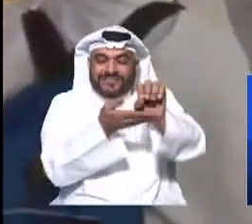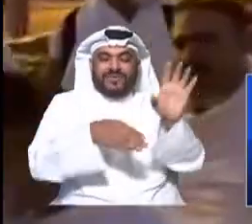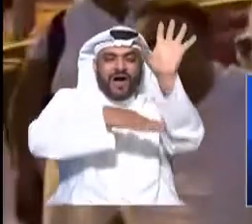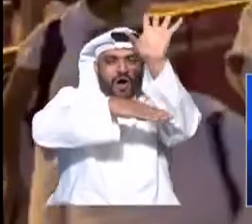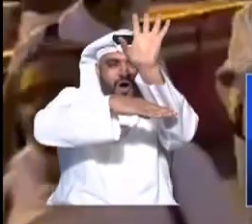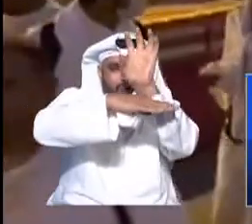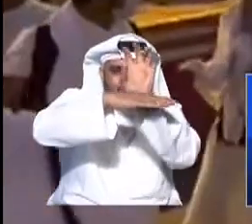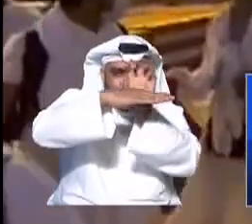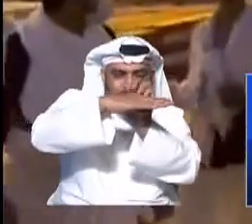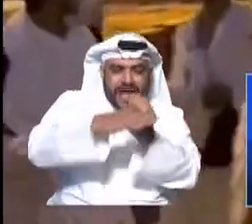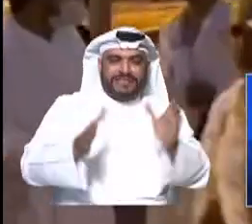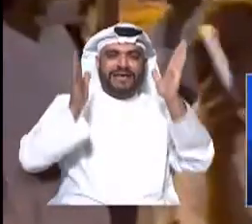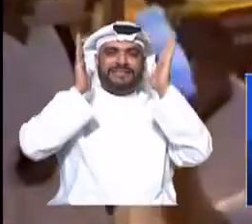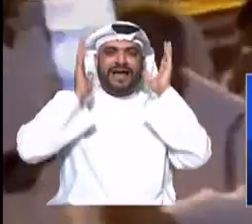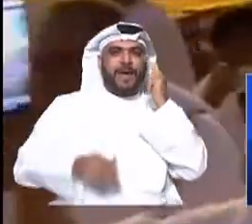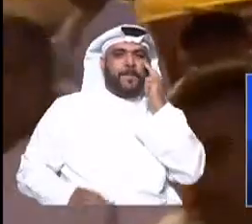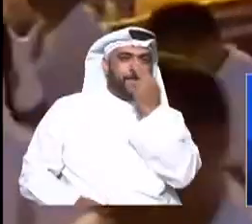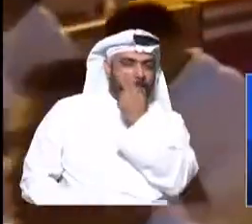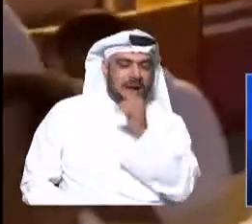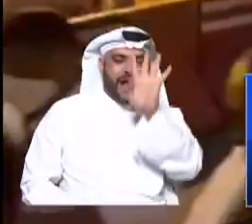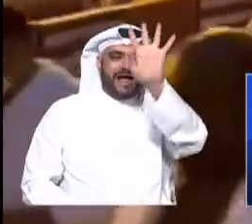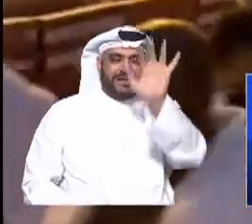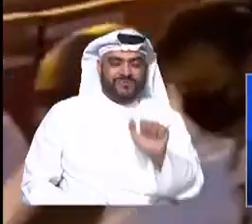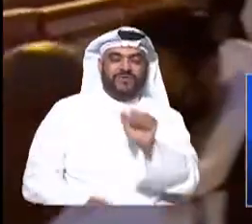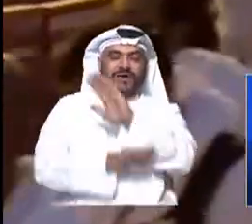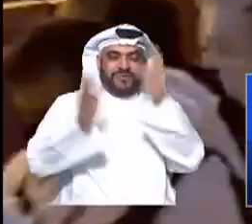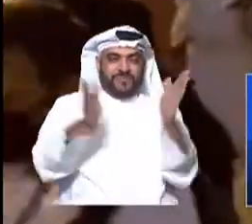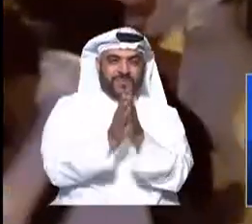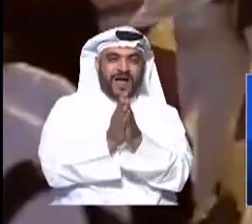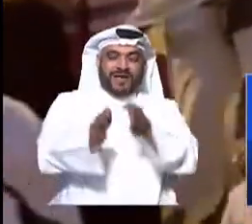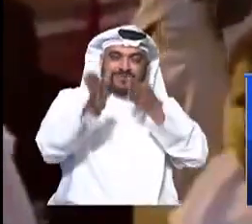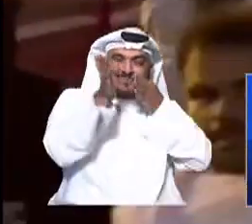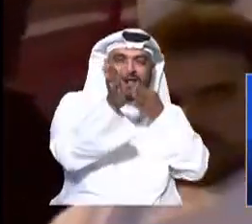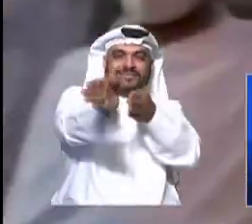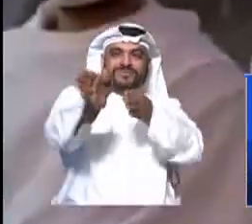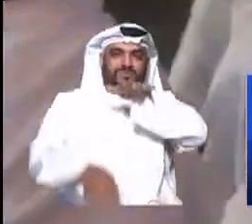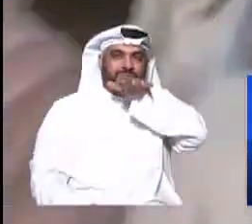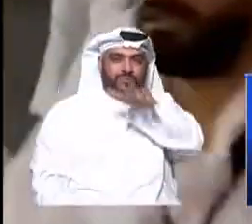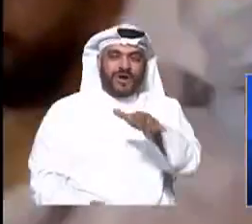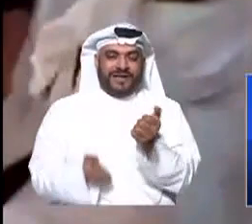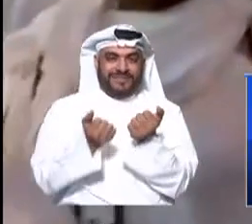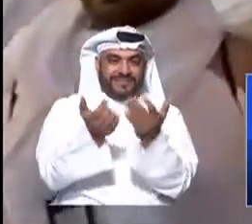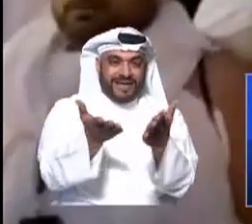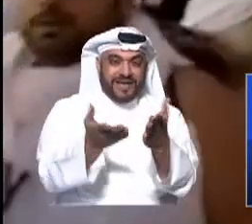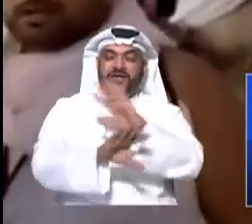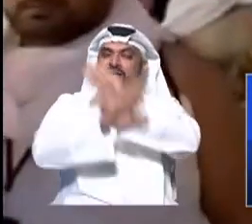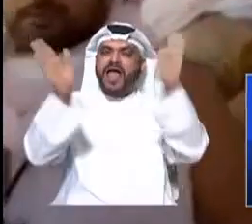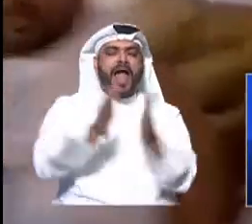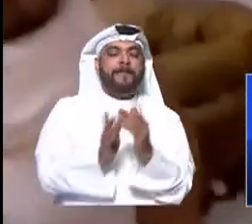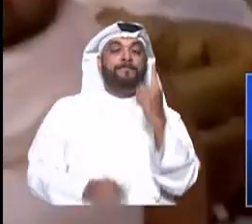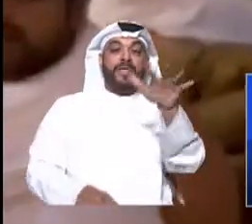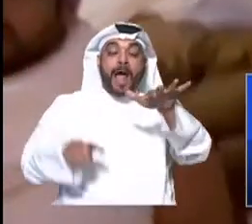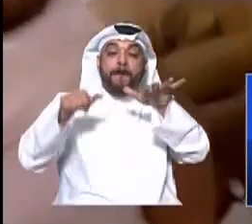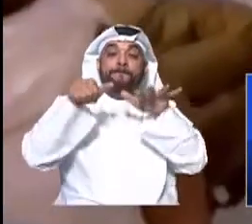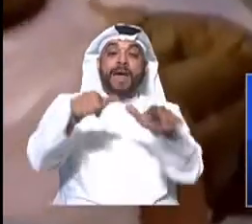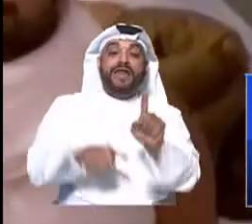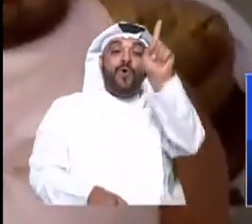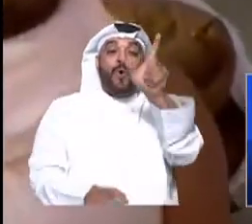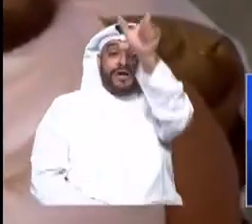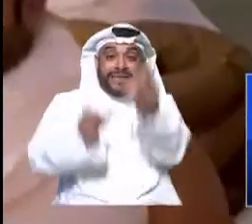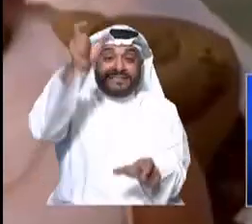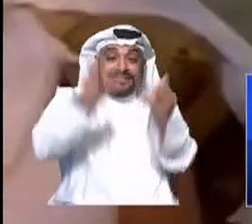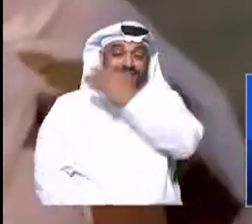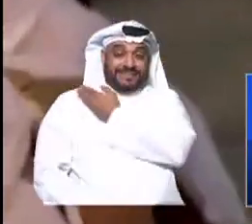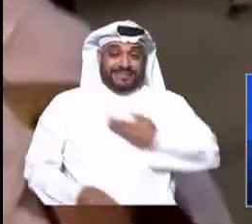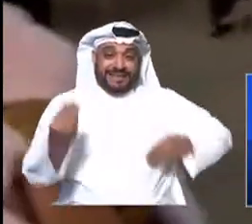حيث أدوا صلاتي المغرب والعشاء جمع تأخير اقتداء بسنة نبينا الكريم. نحو مليون حاج من شتى أنحاء العالم تجمعهم